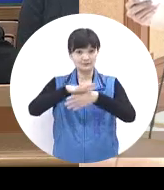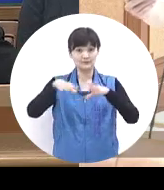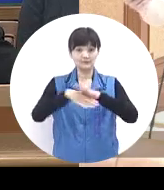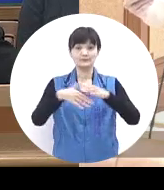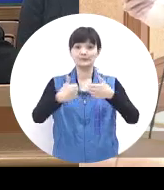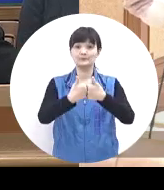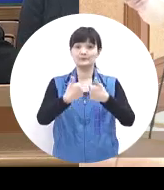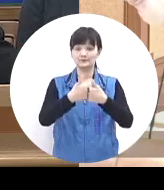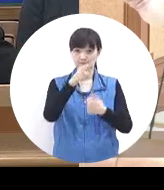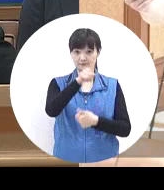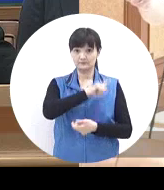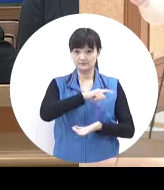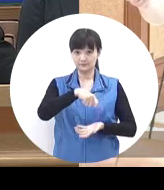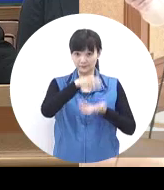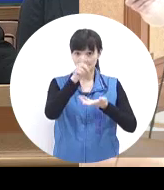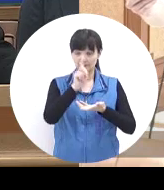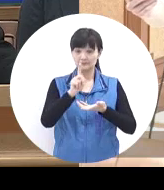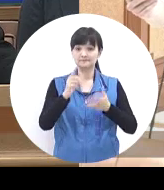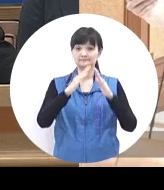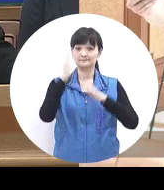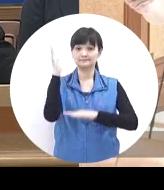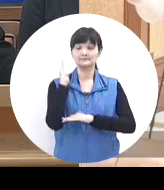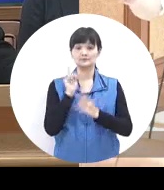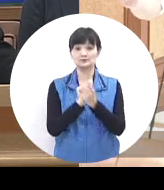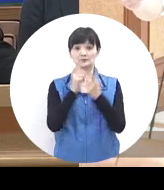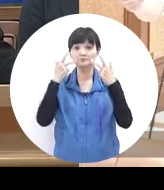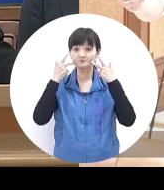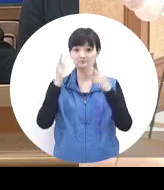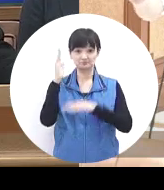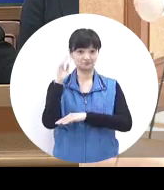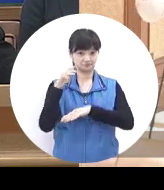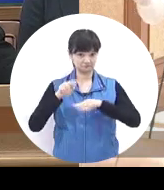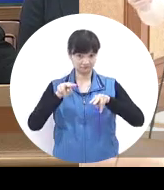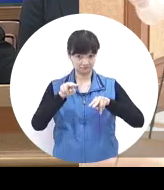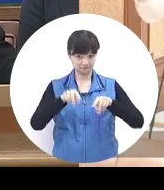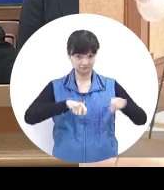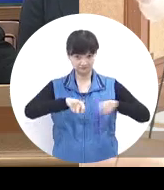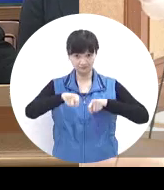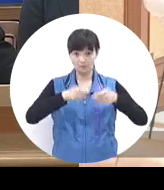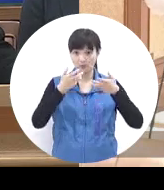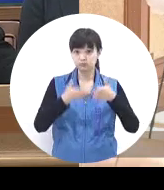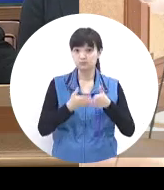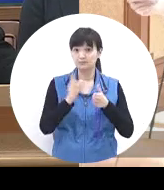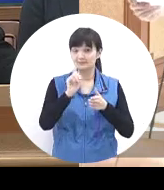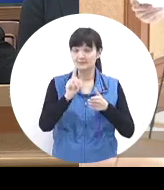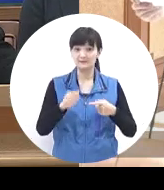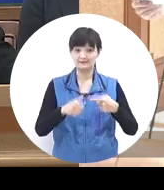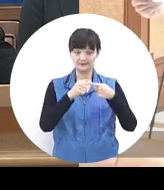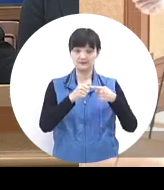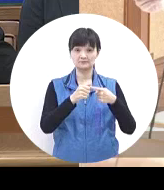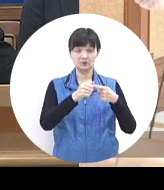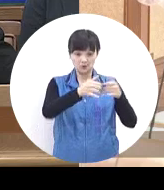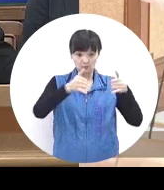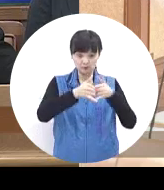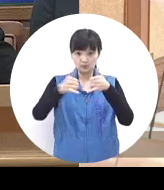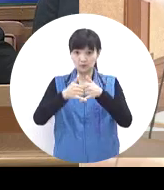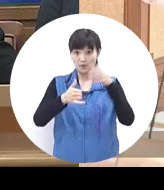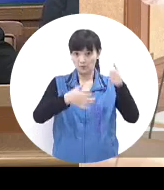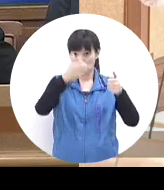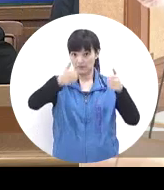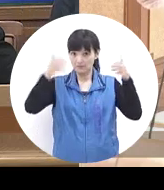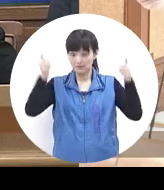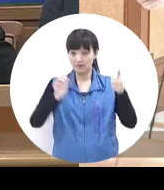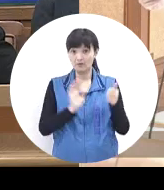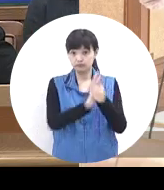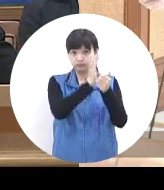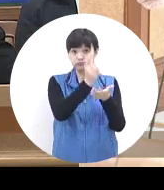长您提到了市政府在原住民政策的重点，其中第一项就是完成族群领导人的推举，还有办理各个族群